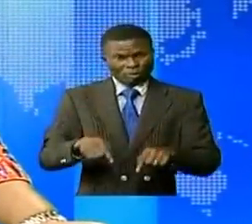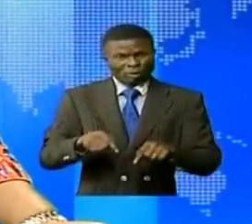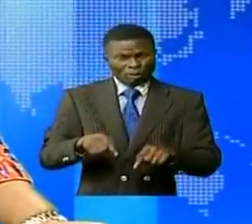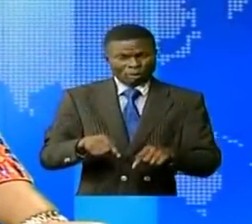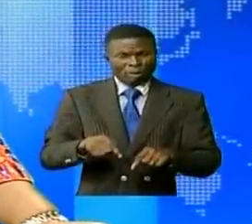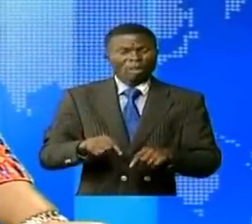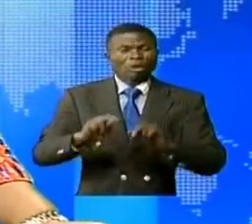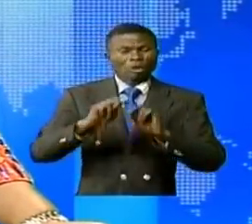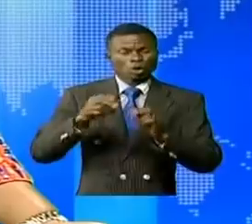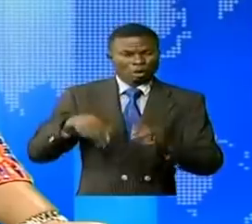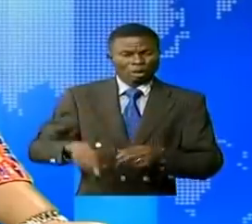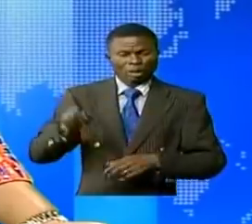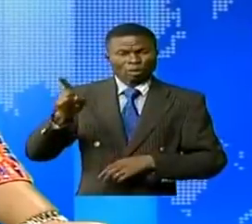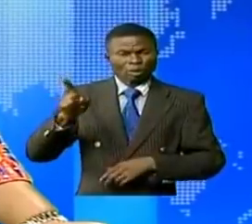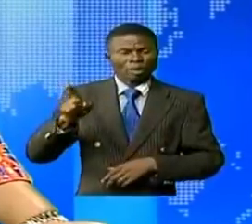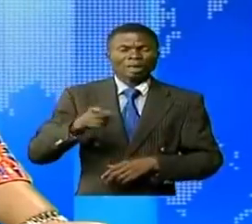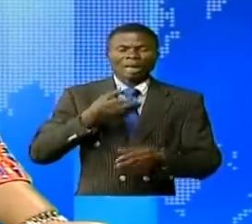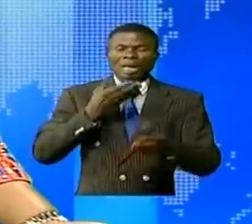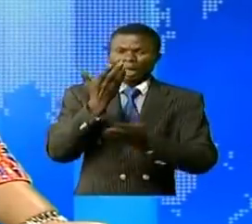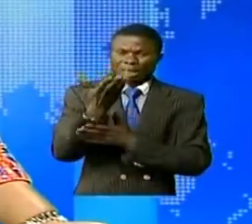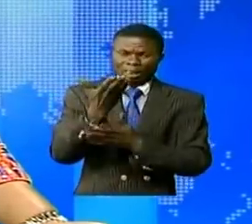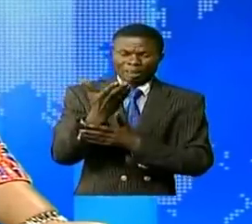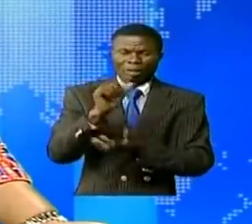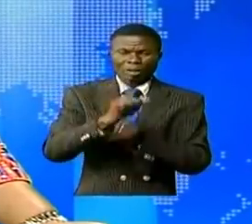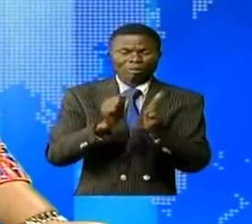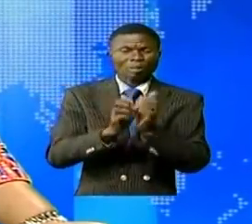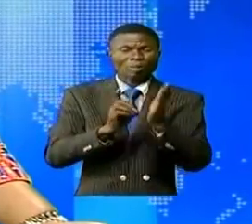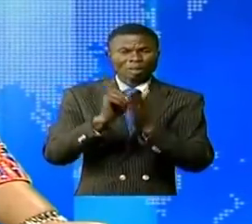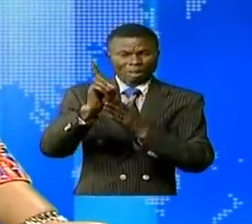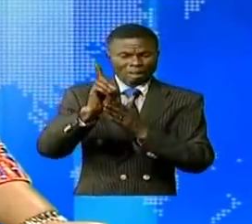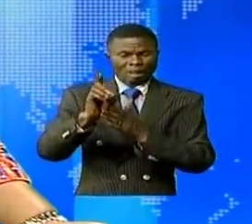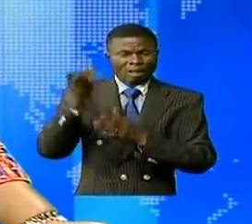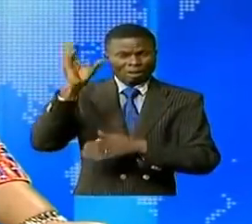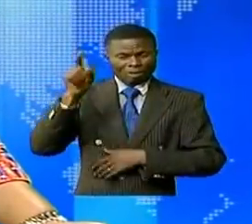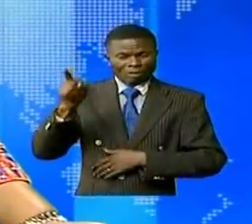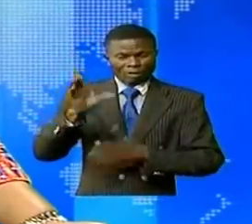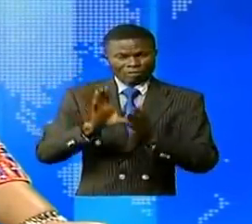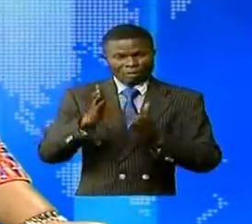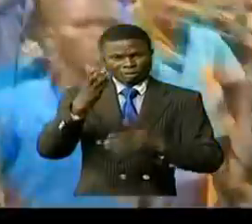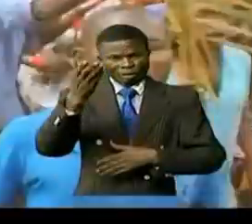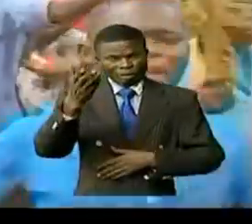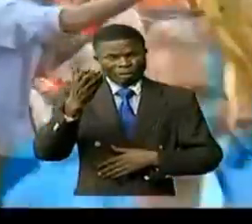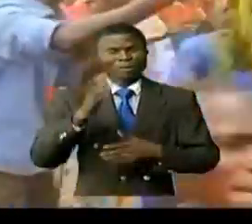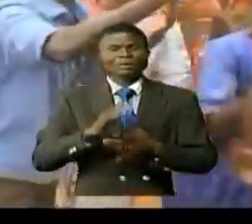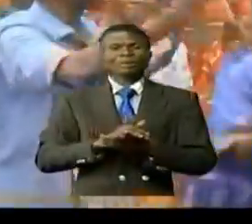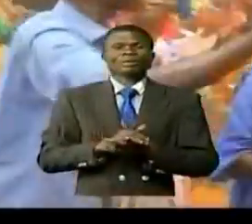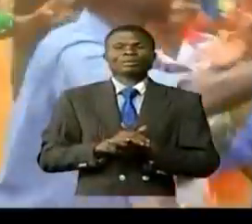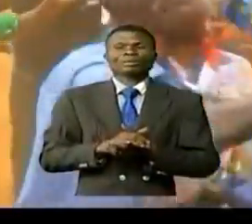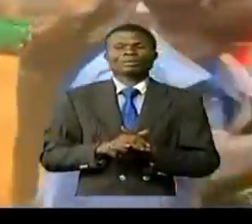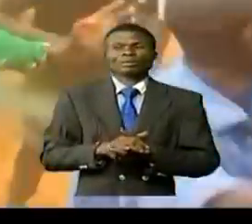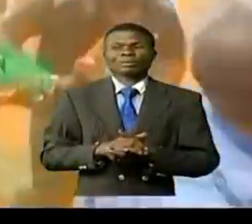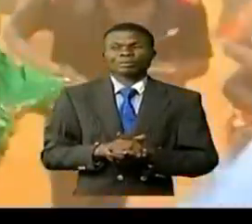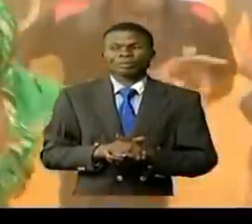speech, Augustin Kabuya a évoqué la question du développement de cette contrée. Alain Bikaï.